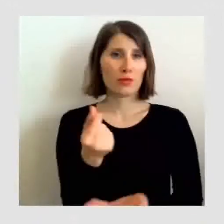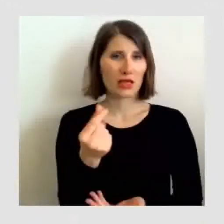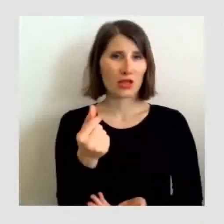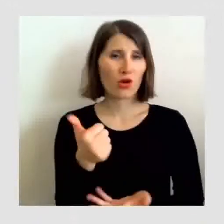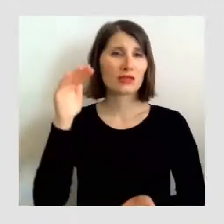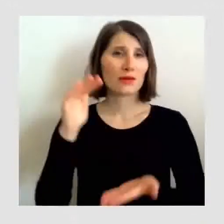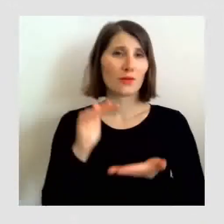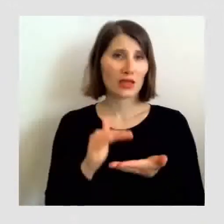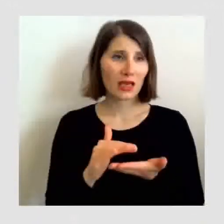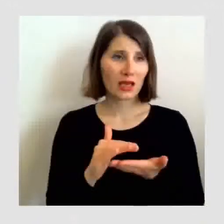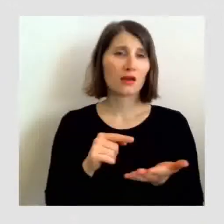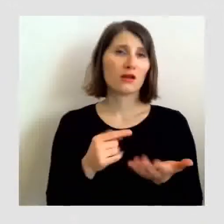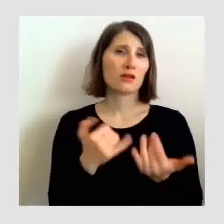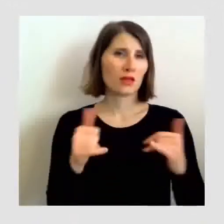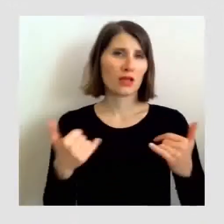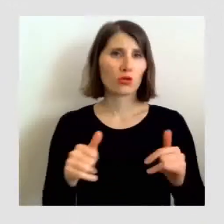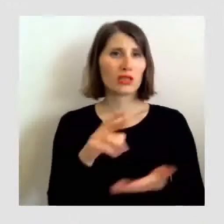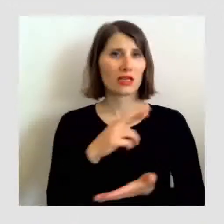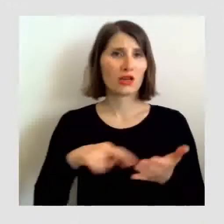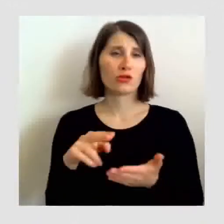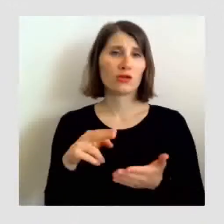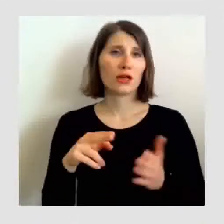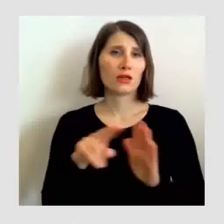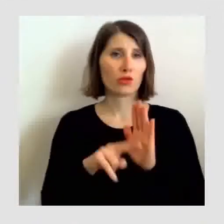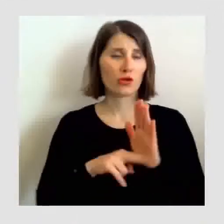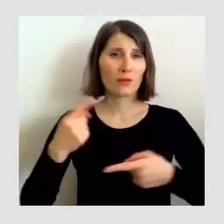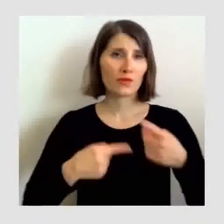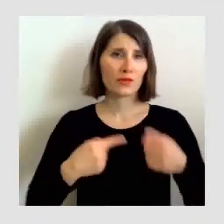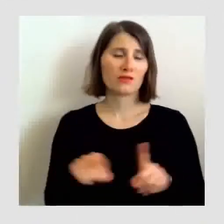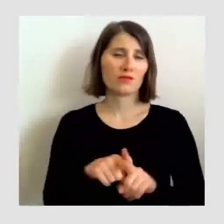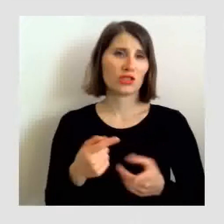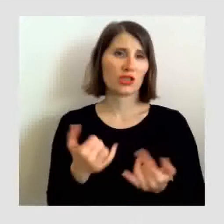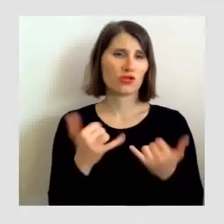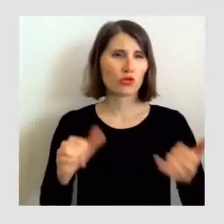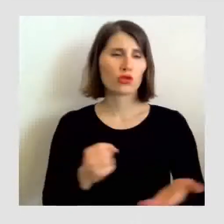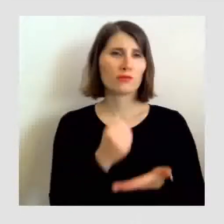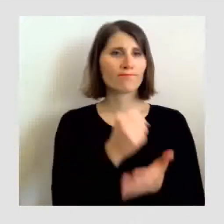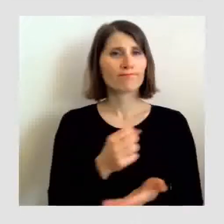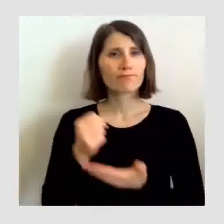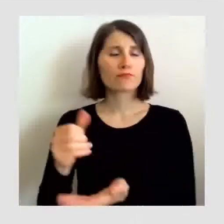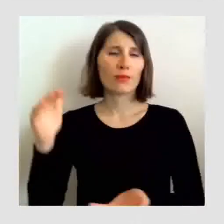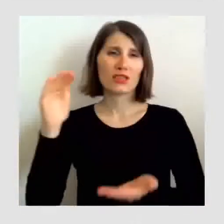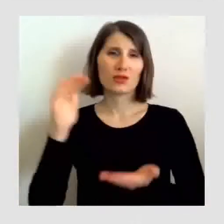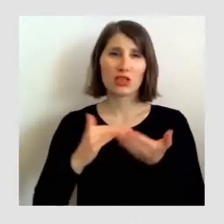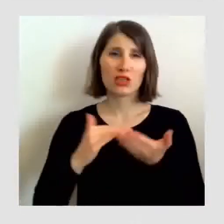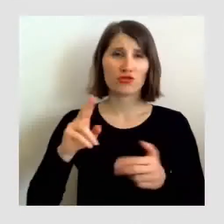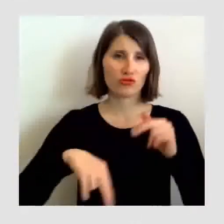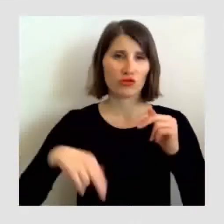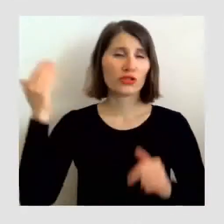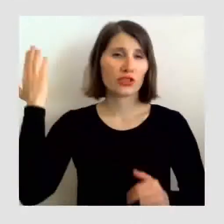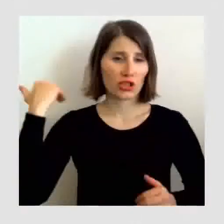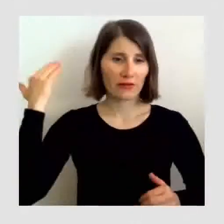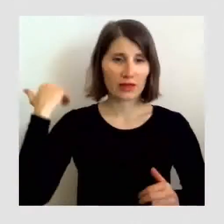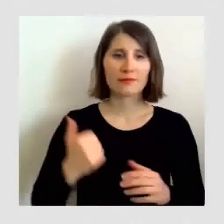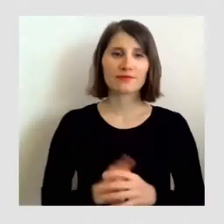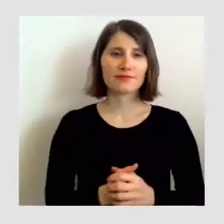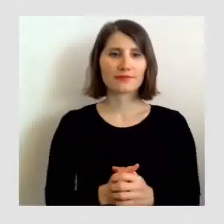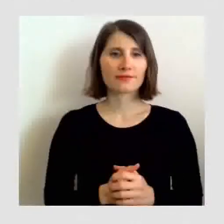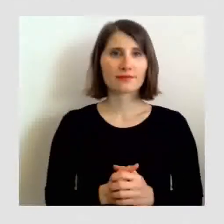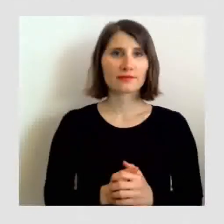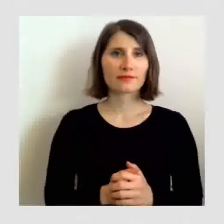alokacji na regionalny program operacyjny, ale także poziom dofinansowania będzie mniejszy niż do tej pory mogliśmy wykorzystać.